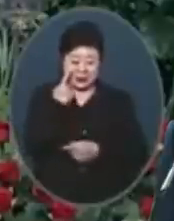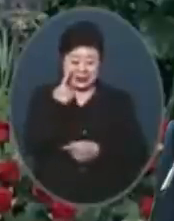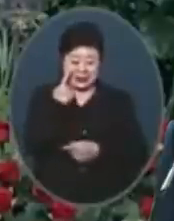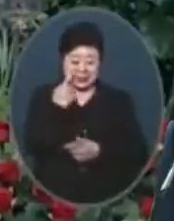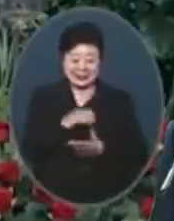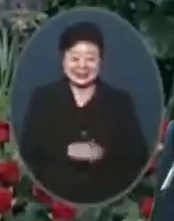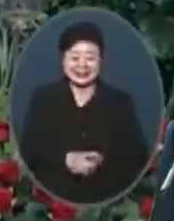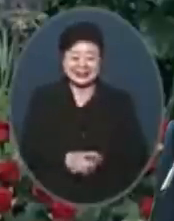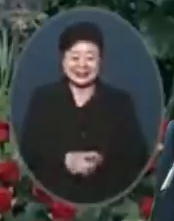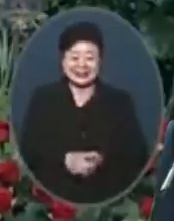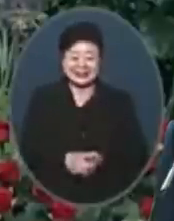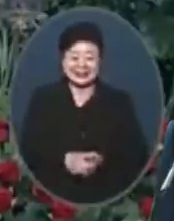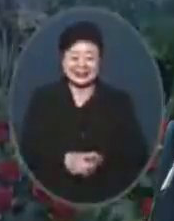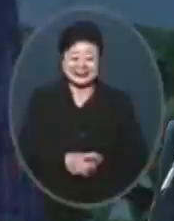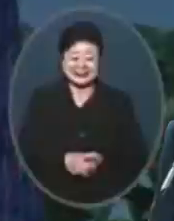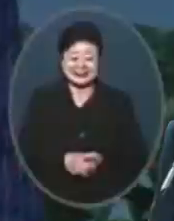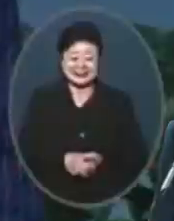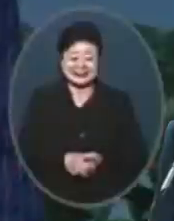나왔는데